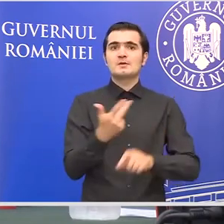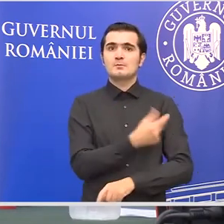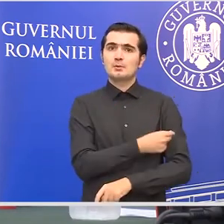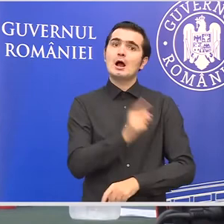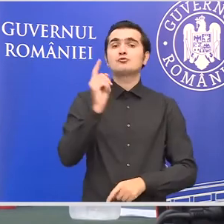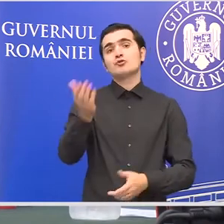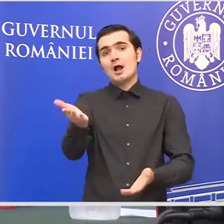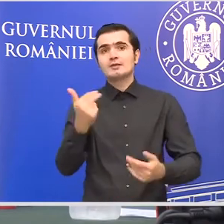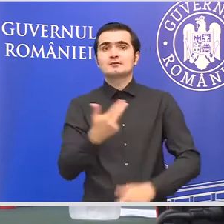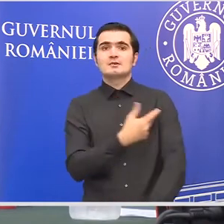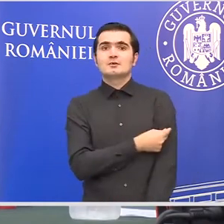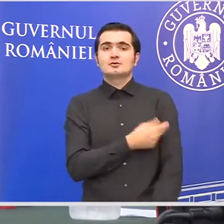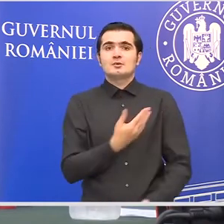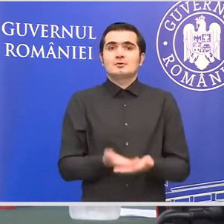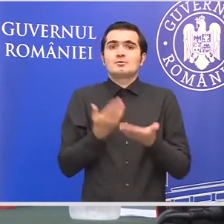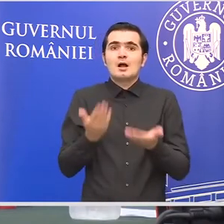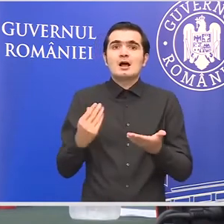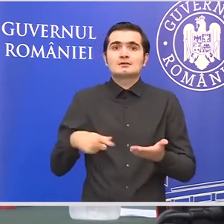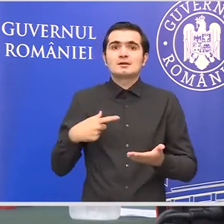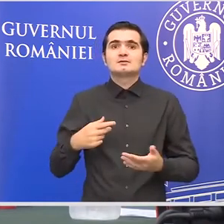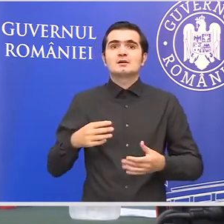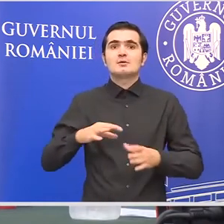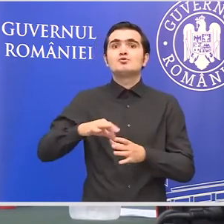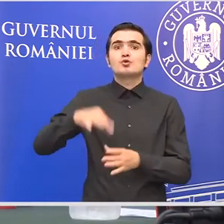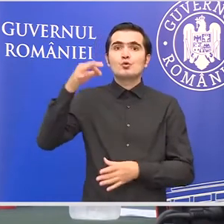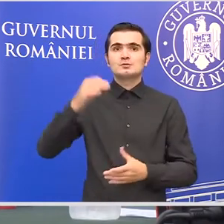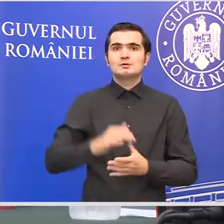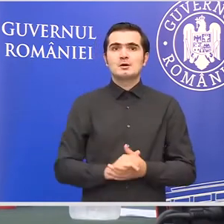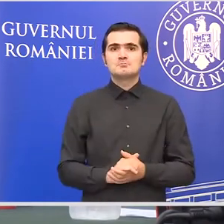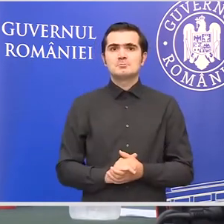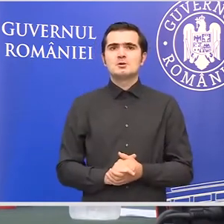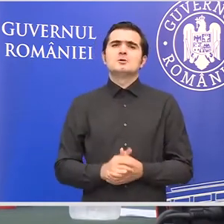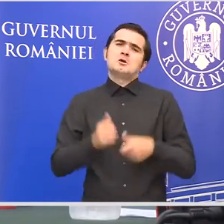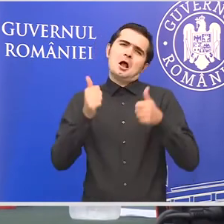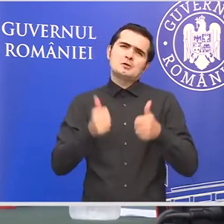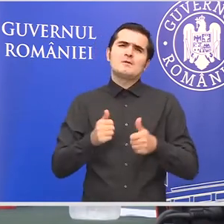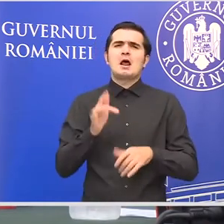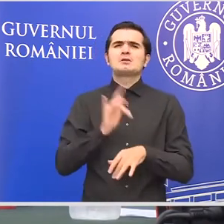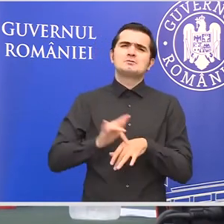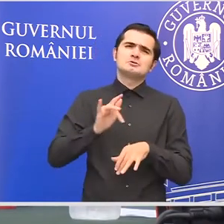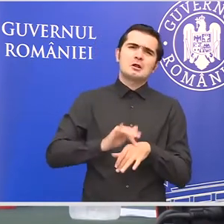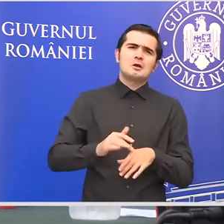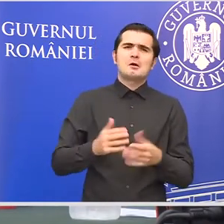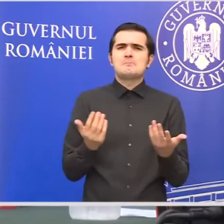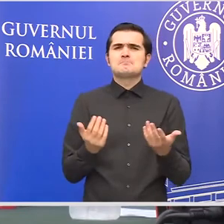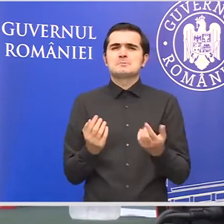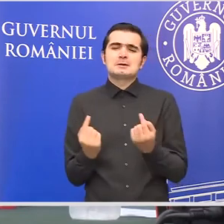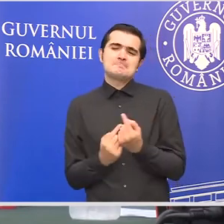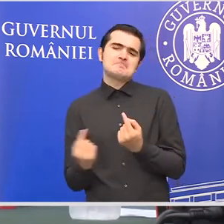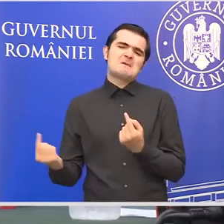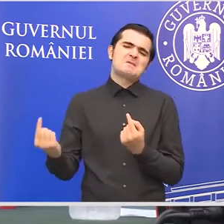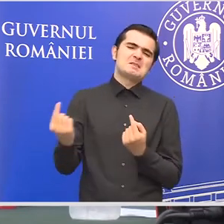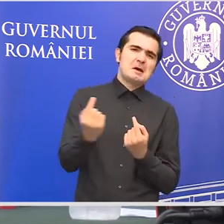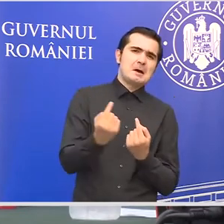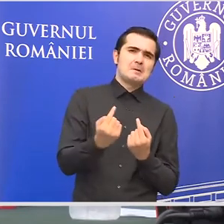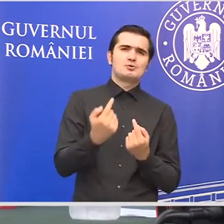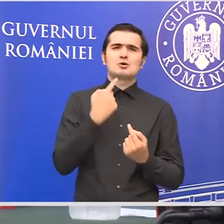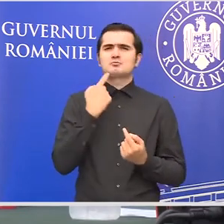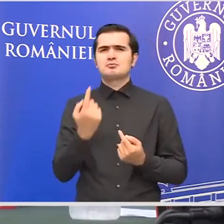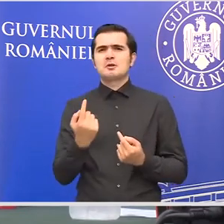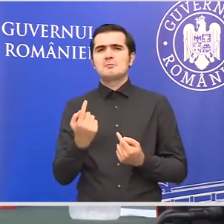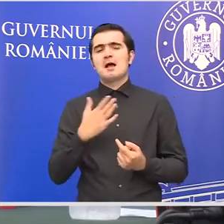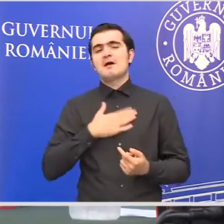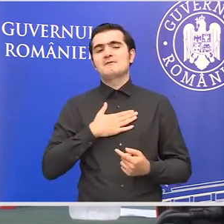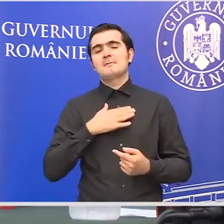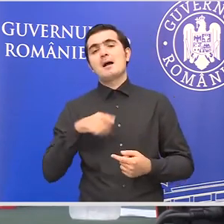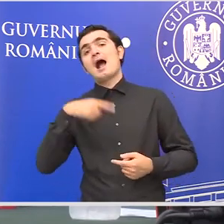să ne vaccinăm, pentru că asta este soluția. Oricât am încercat să evităm sau să considerăm că avem